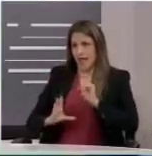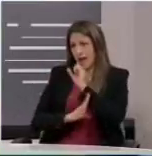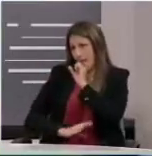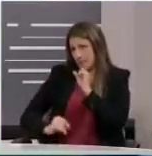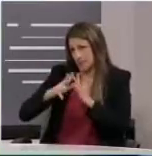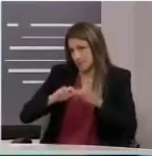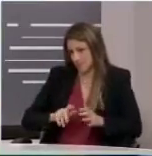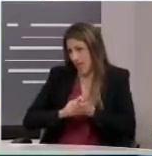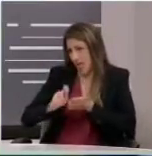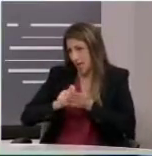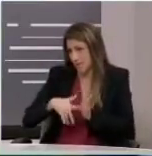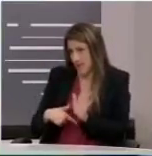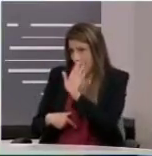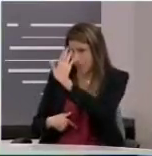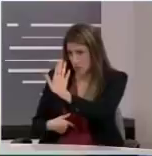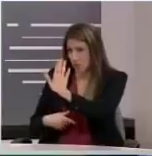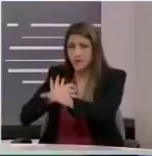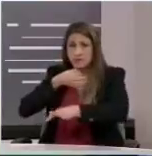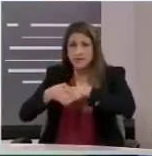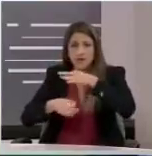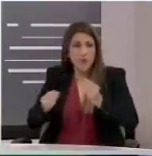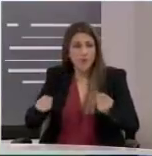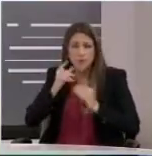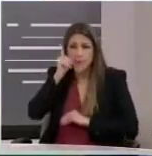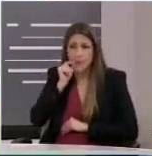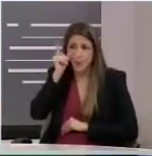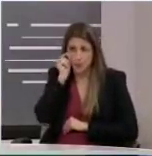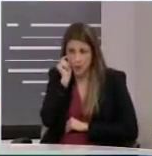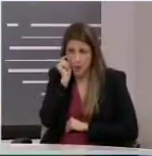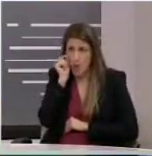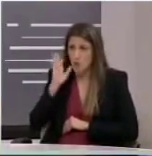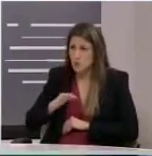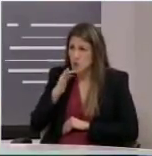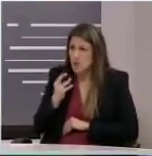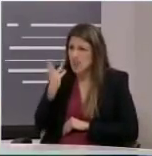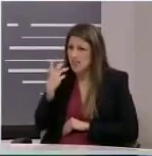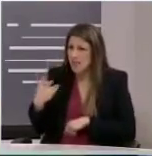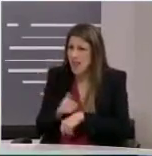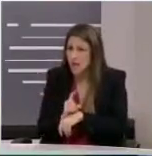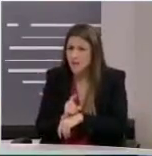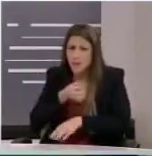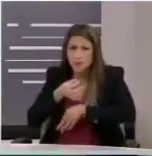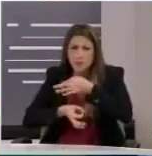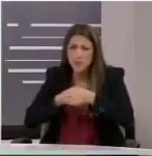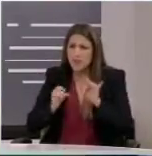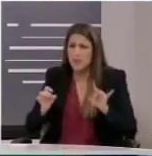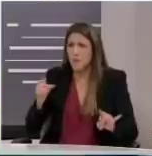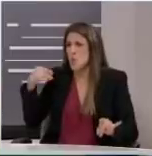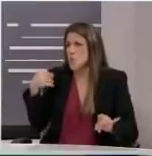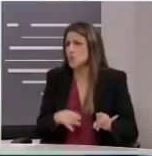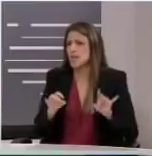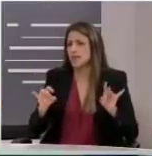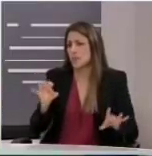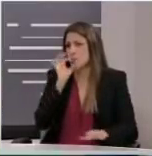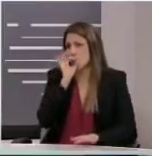για να μας πείτε να ντραπούμε δήθεν, διότι καταστρέφουμε τη χώρα. Θα ξεκινήσω όμως με τα σοβαρά